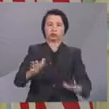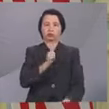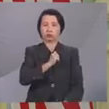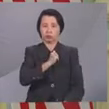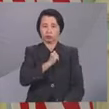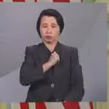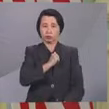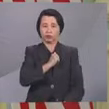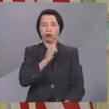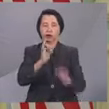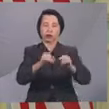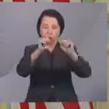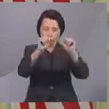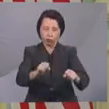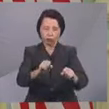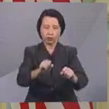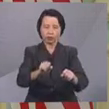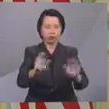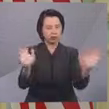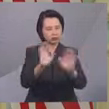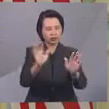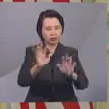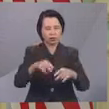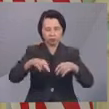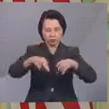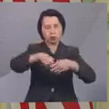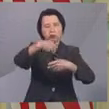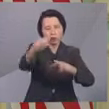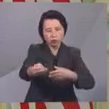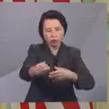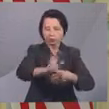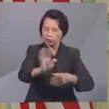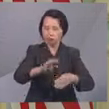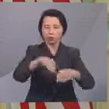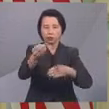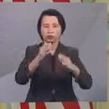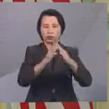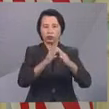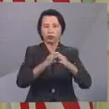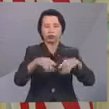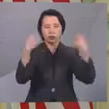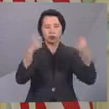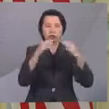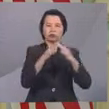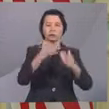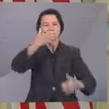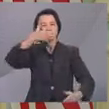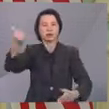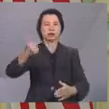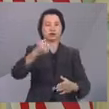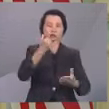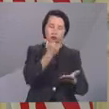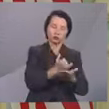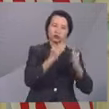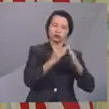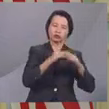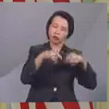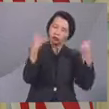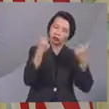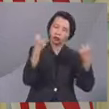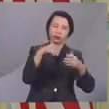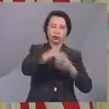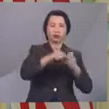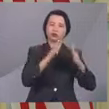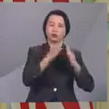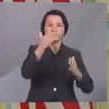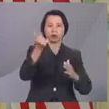kita. Kalau boleh kita tidak bergerak, keluar daripada rumah untuk beraya dalam rumah, eloklah beraya dalam rumah. Jadi